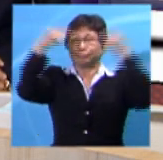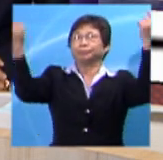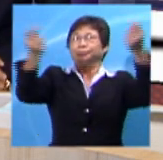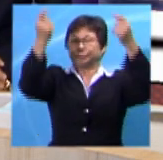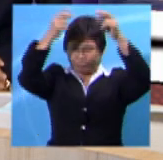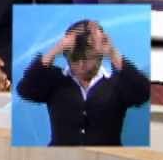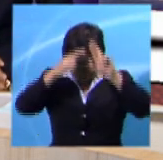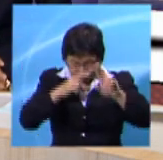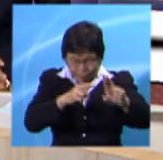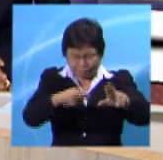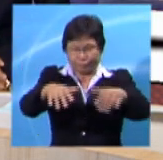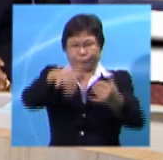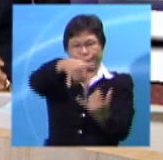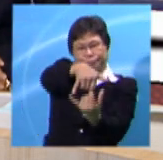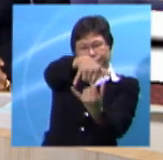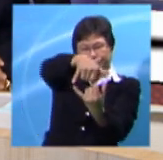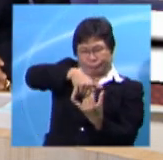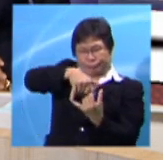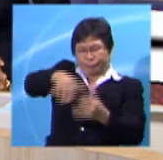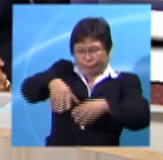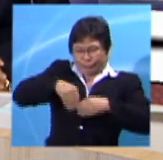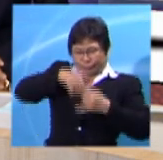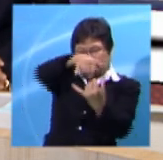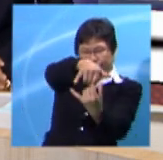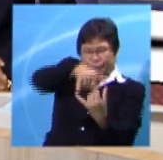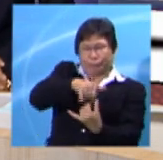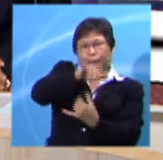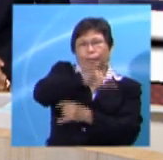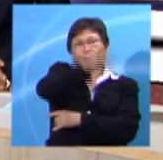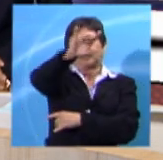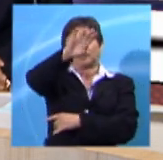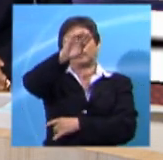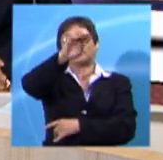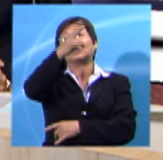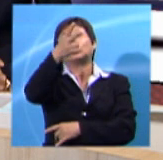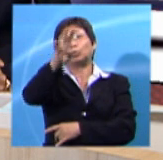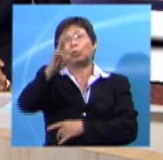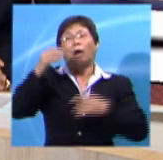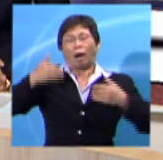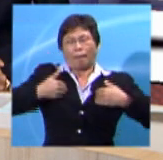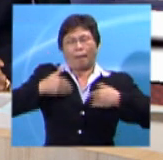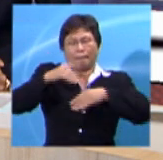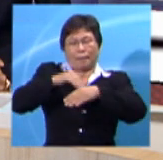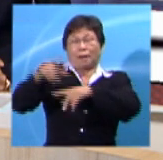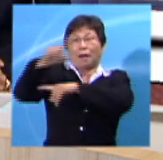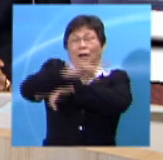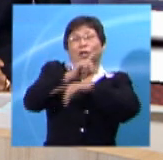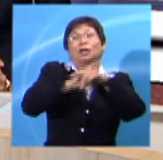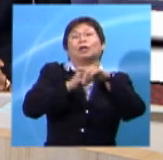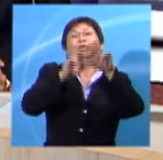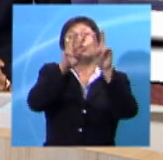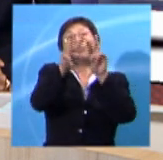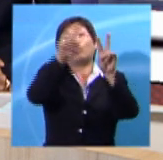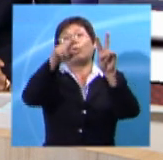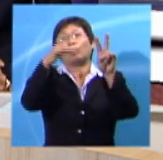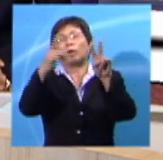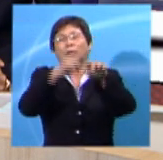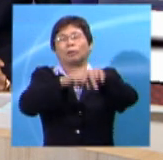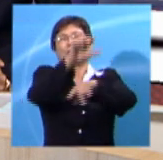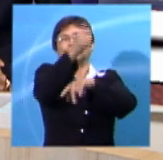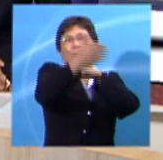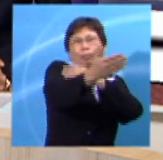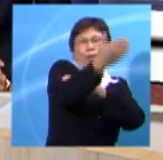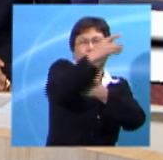penghormatan penerimaan jenazah tragedi MH17 akan diadakan pada hari tersebut bermula pukul 10 pagi di